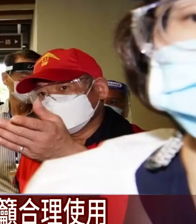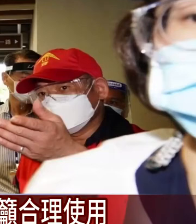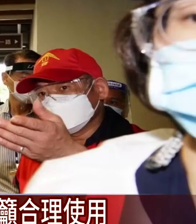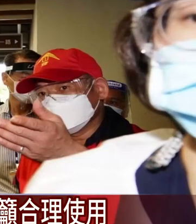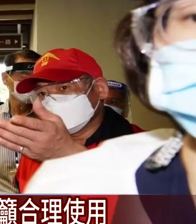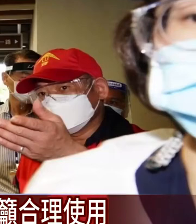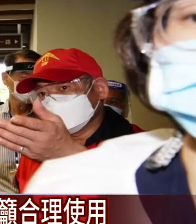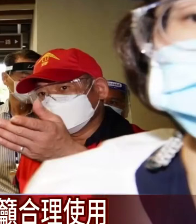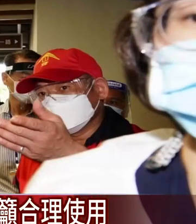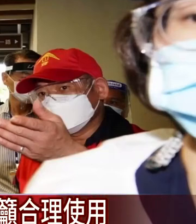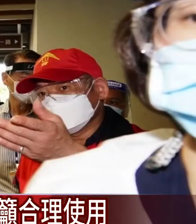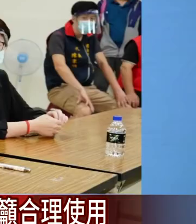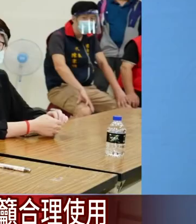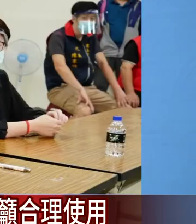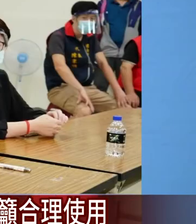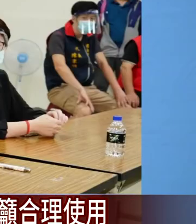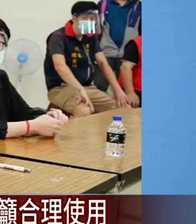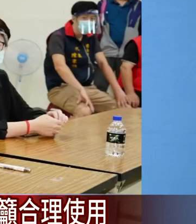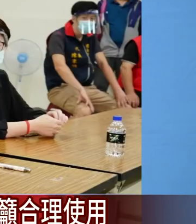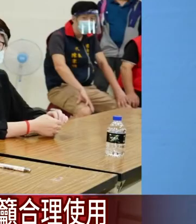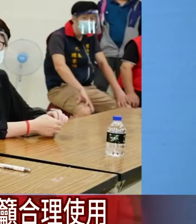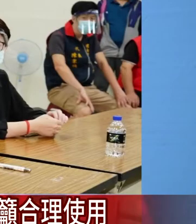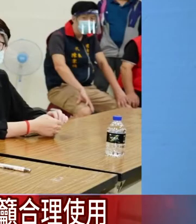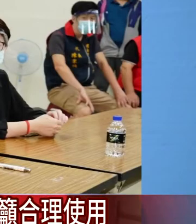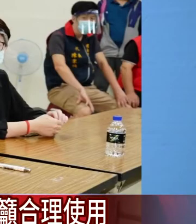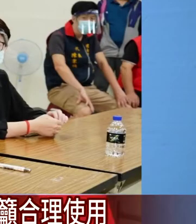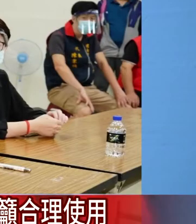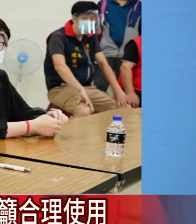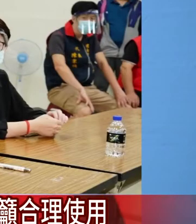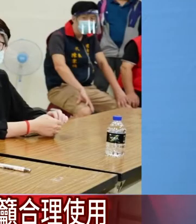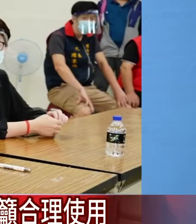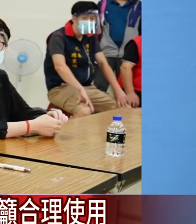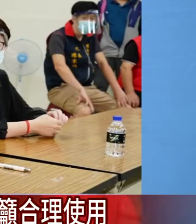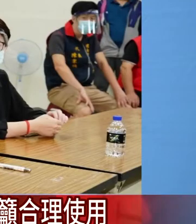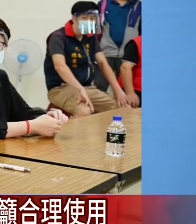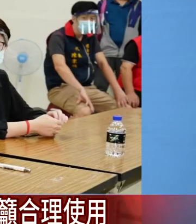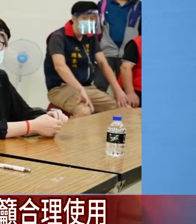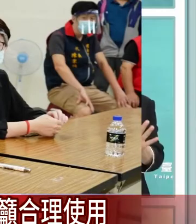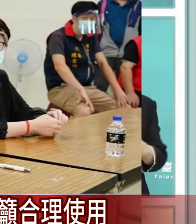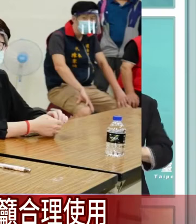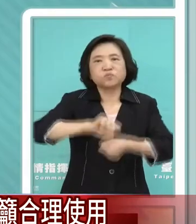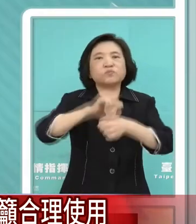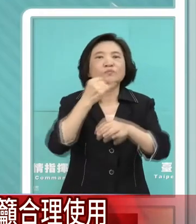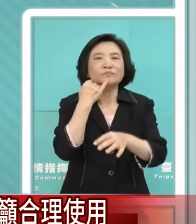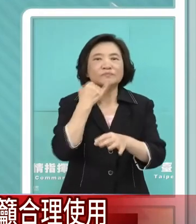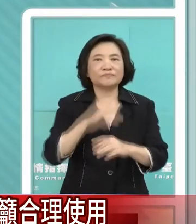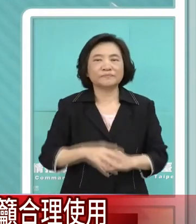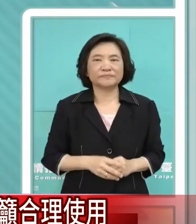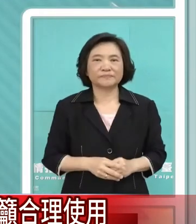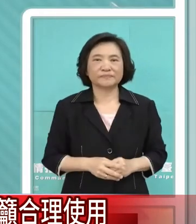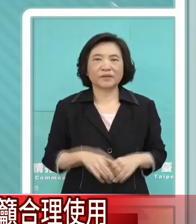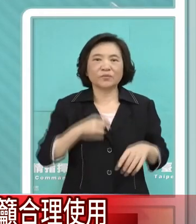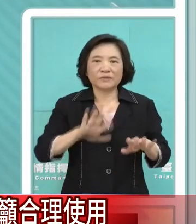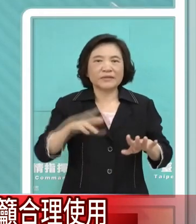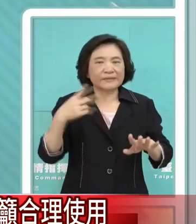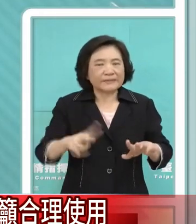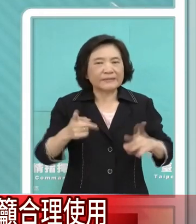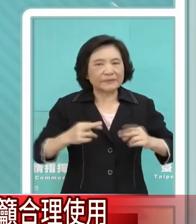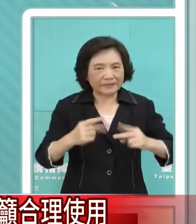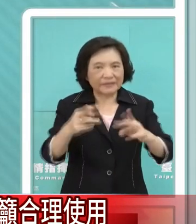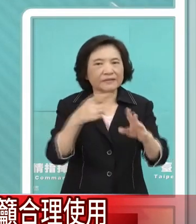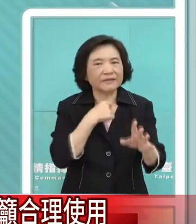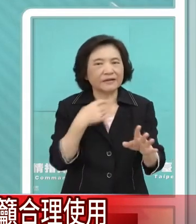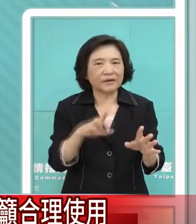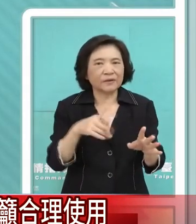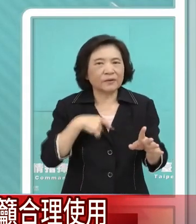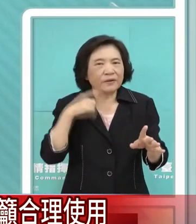额，接下来会看实际状况调整。另外还有一点要改进。 那我们还是做几个改进啊，我